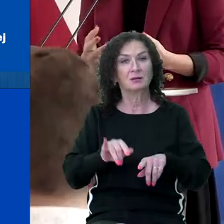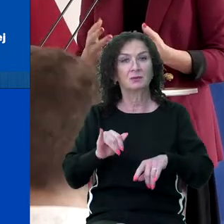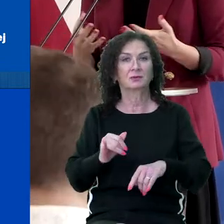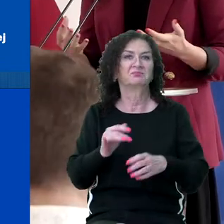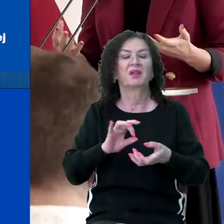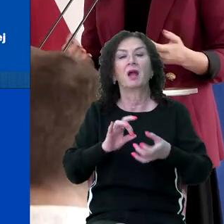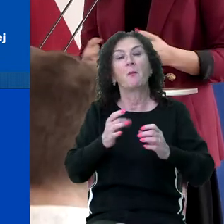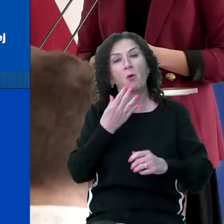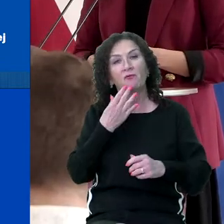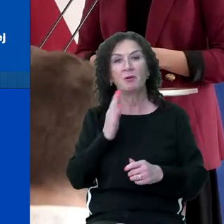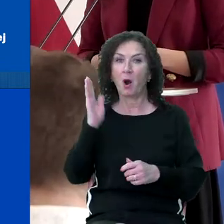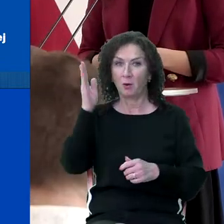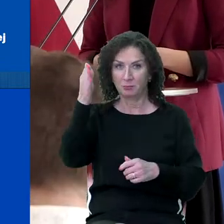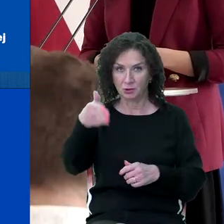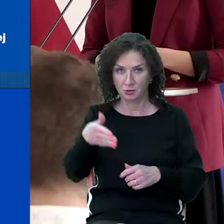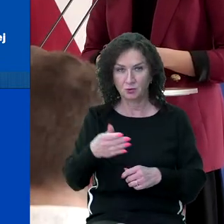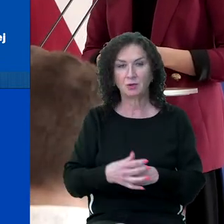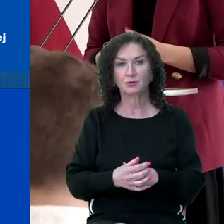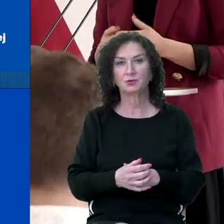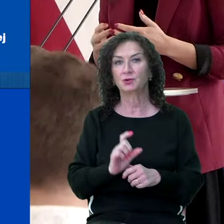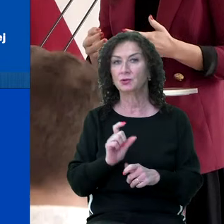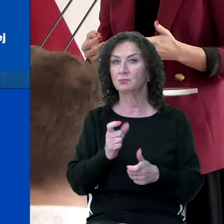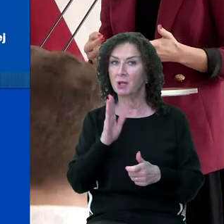zanim będę mówiła także o tym,